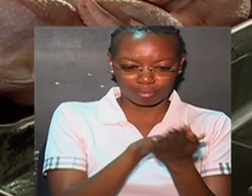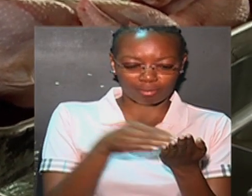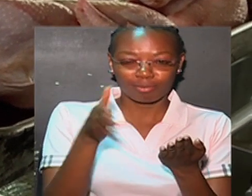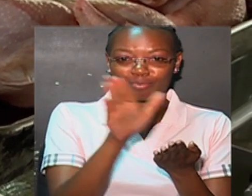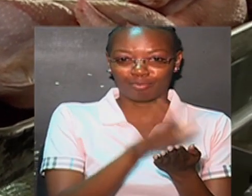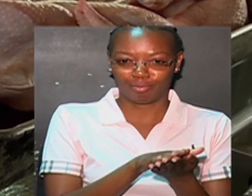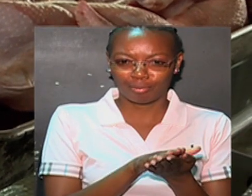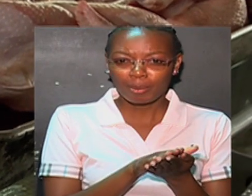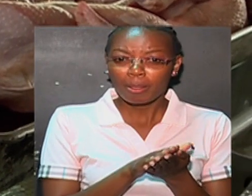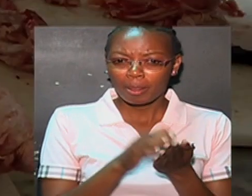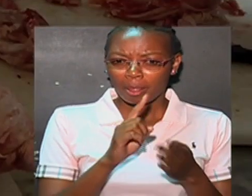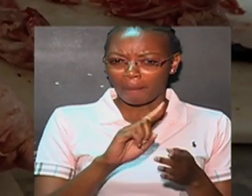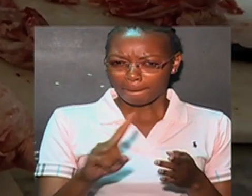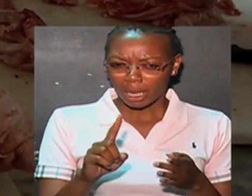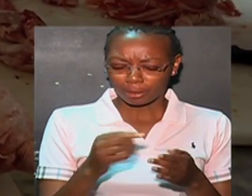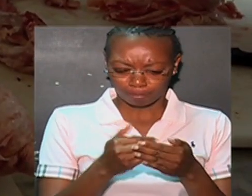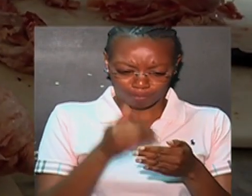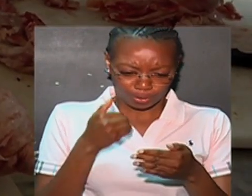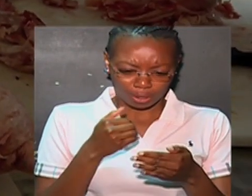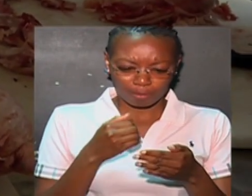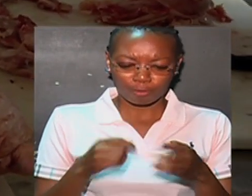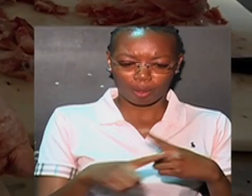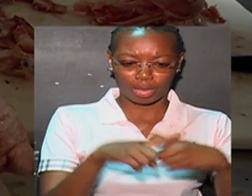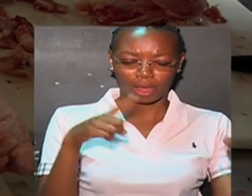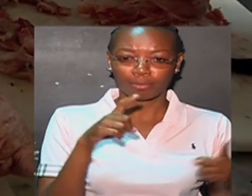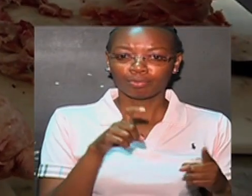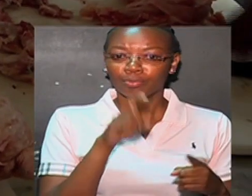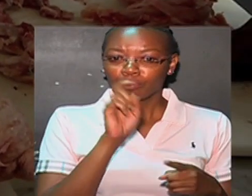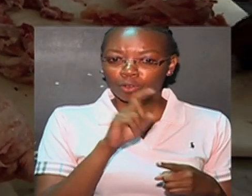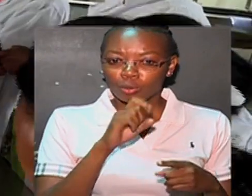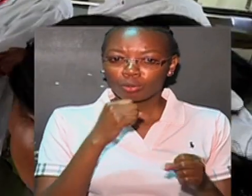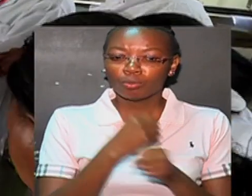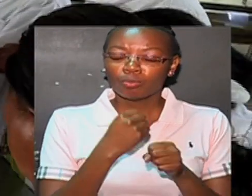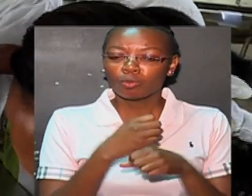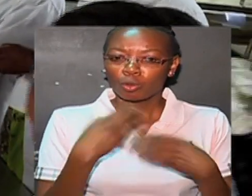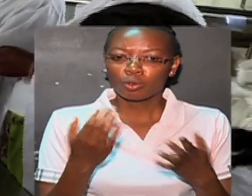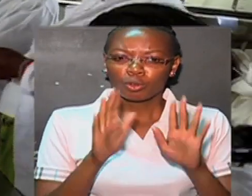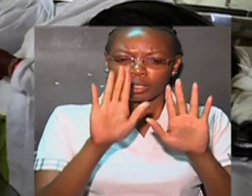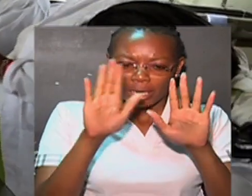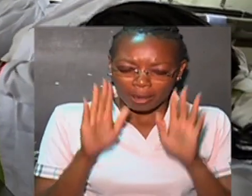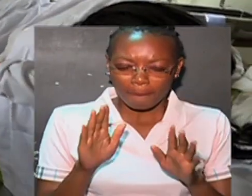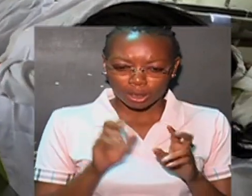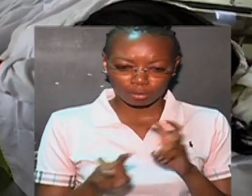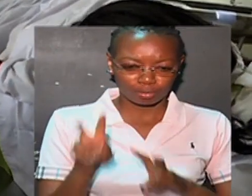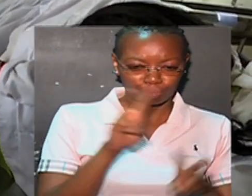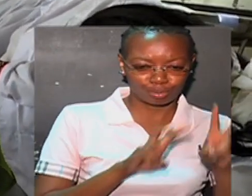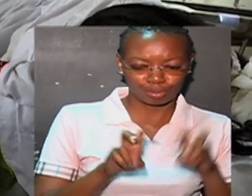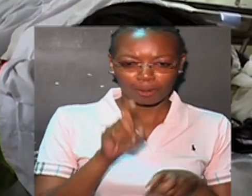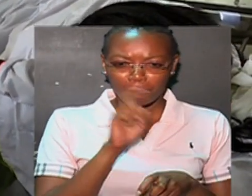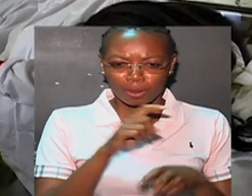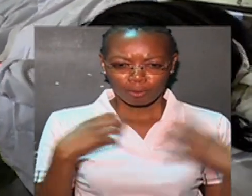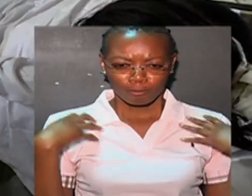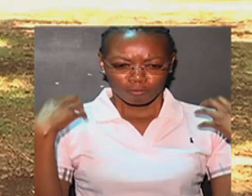na kuongeza viungo, iwapo unataka kuongeza kuku dhamana, jambo muhimu ni kumpata kuku mwenye afya nzuri